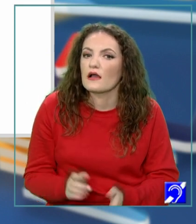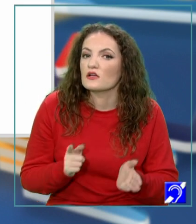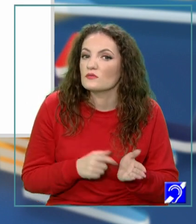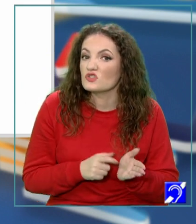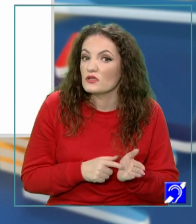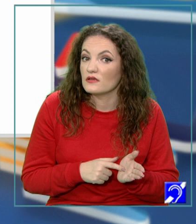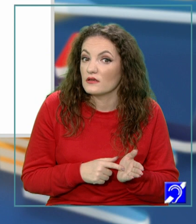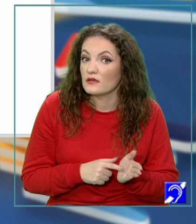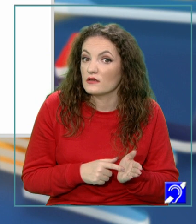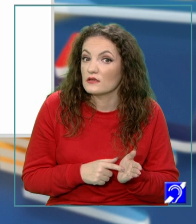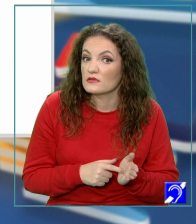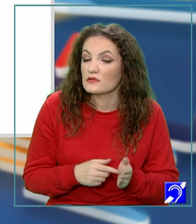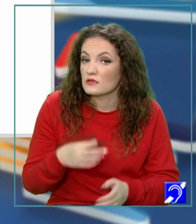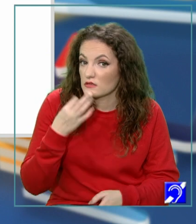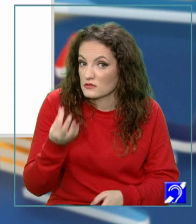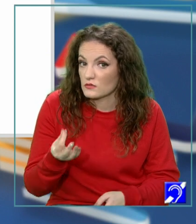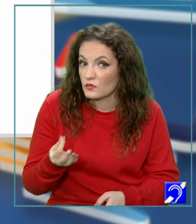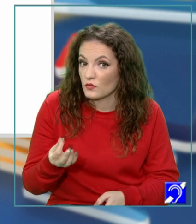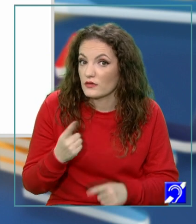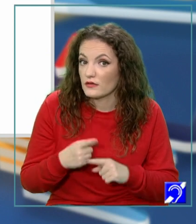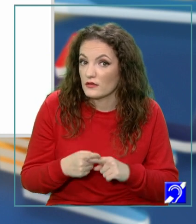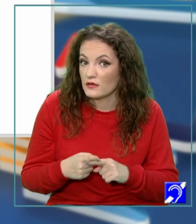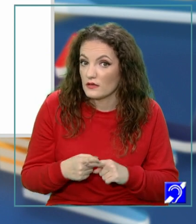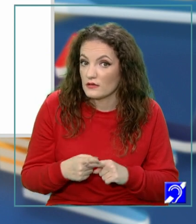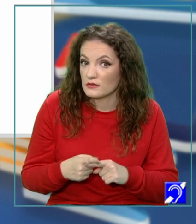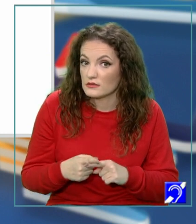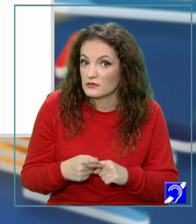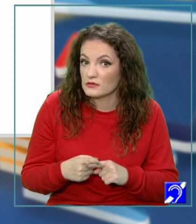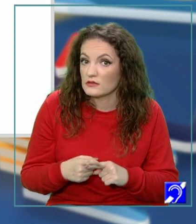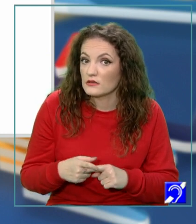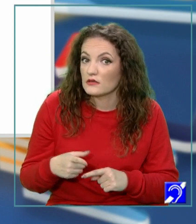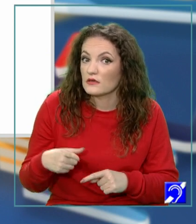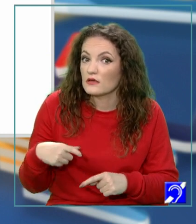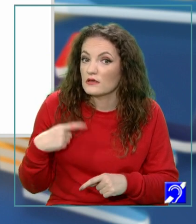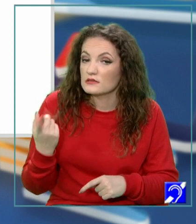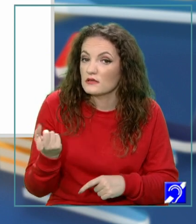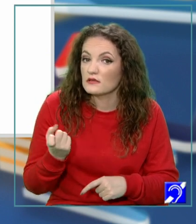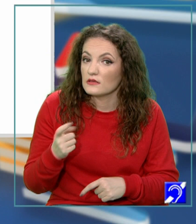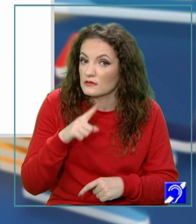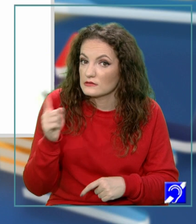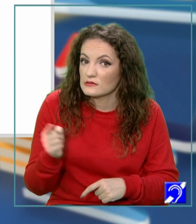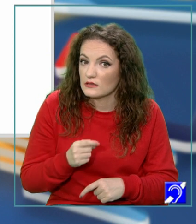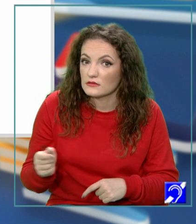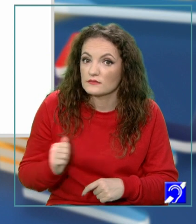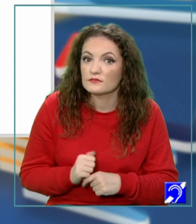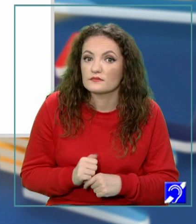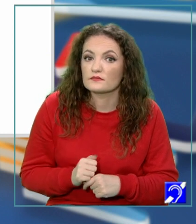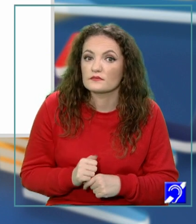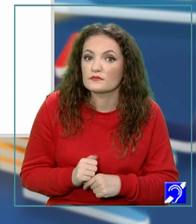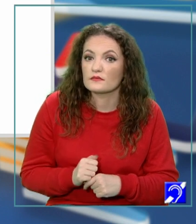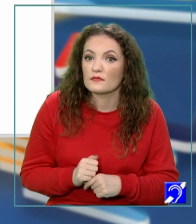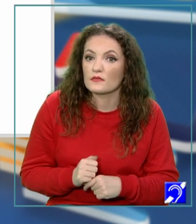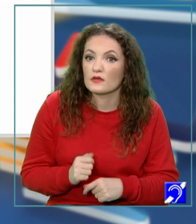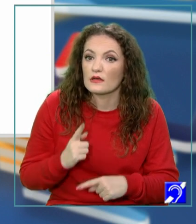era să determin valorile lui x pentru care această sumă să aparțină lui z. Ce înseamnă acest lucru? Înseamnă că numitorul meu x